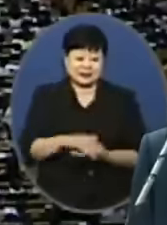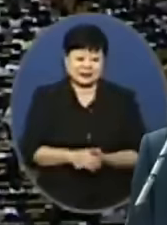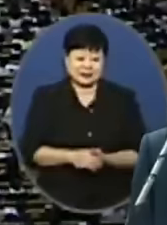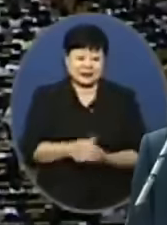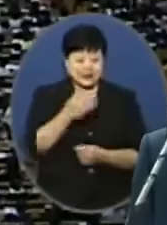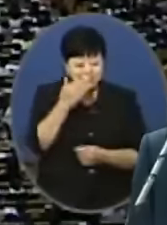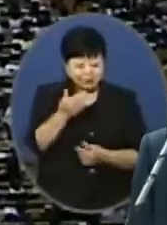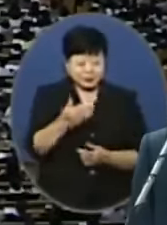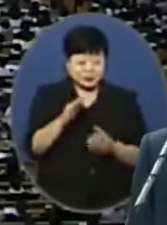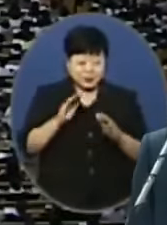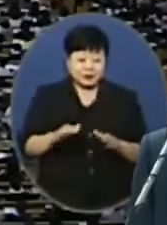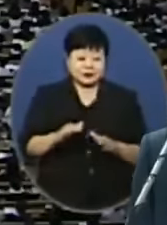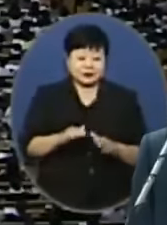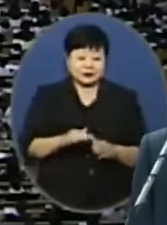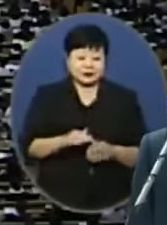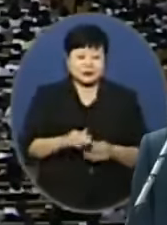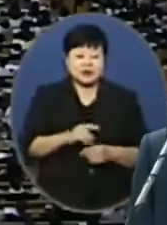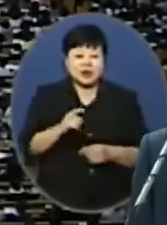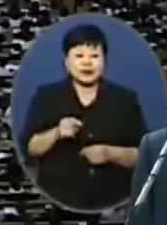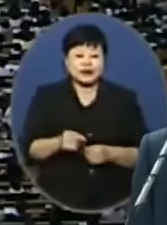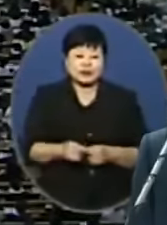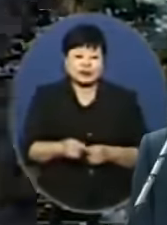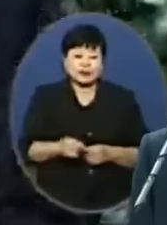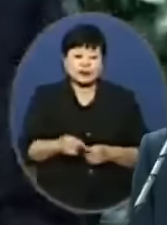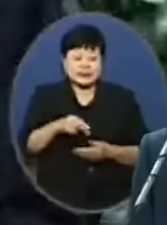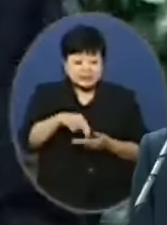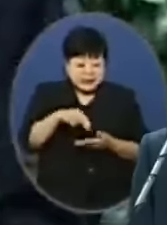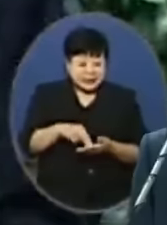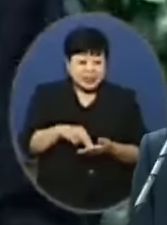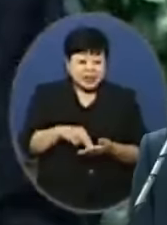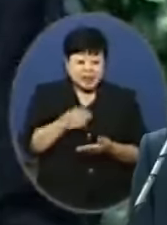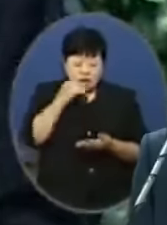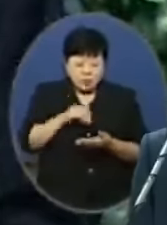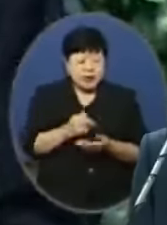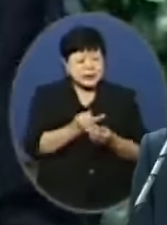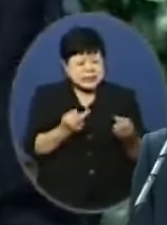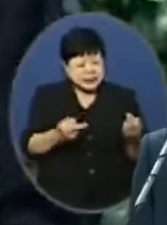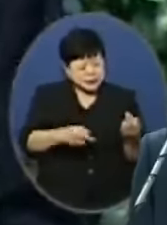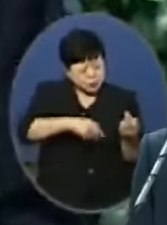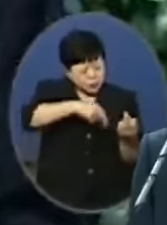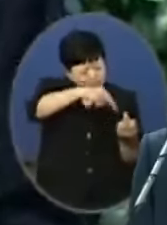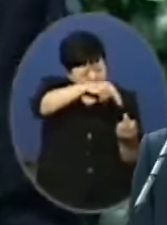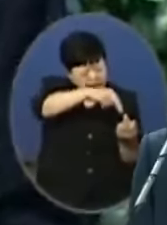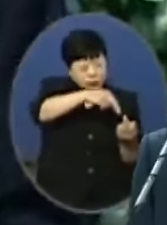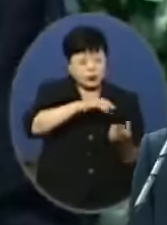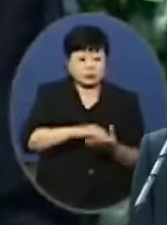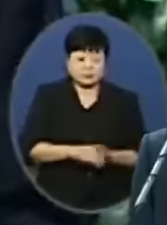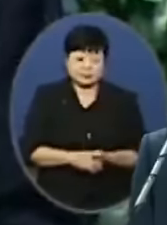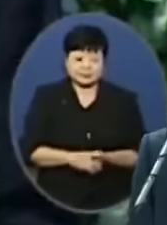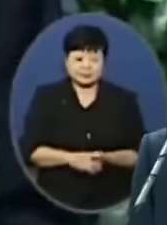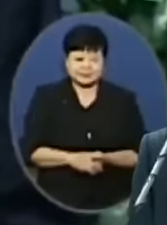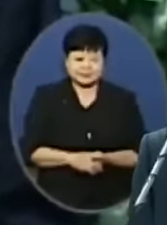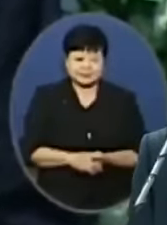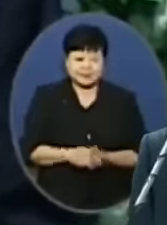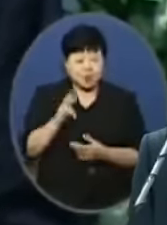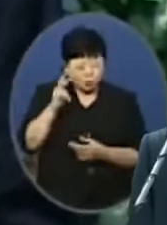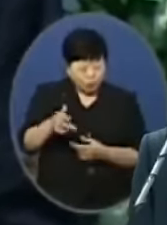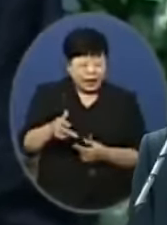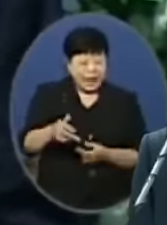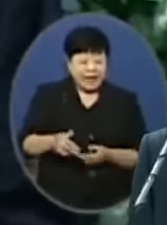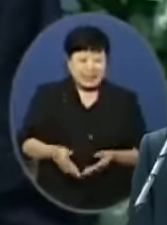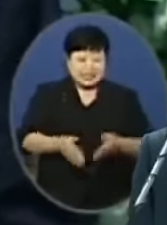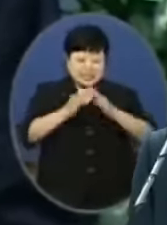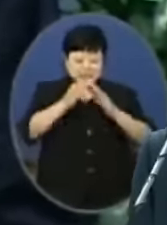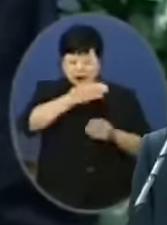그러므로 여러분 오늘 어떠한 처지에든지 인생이 바위산 꼭대기라도 호텔을